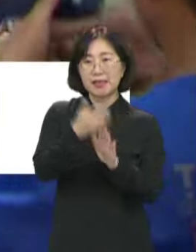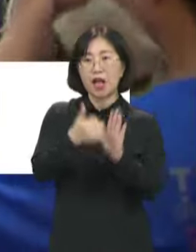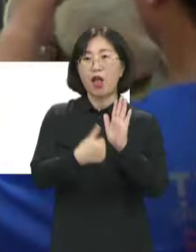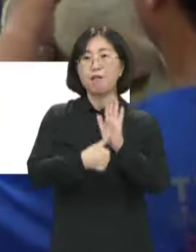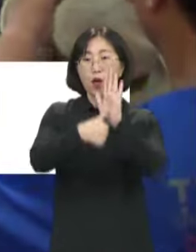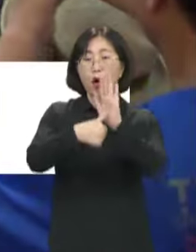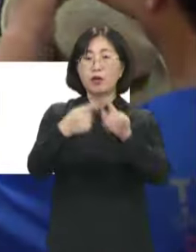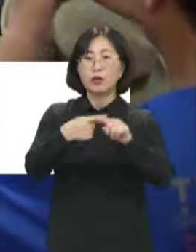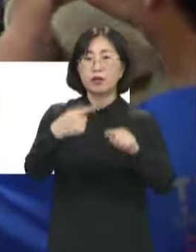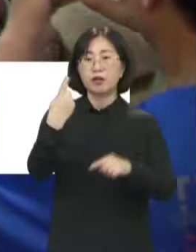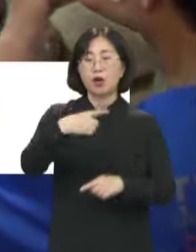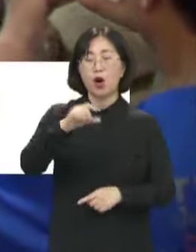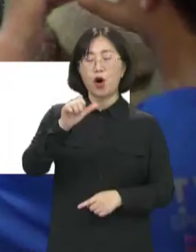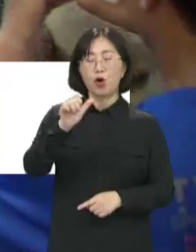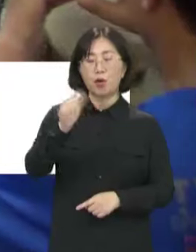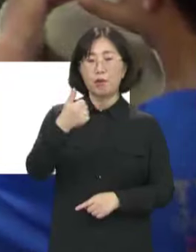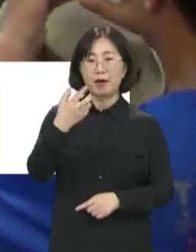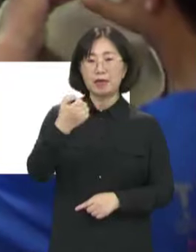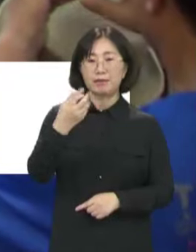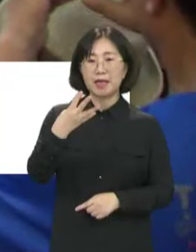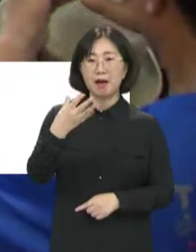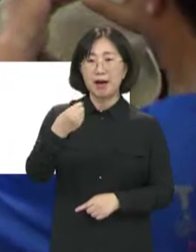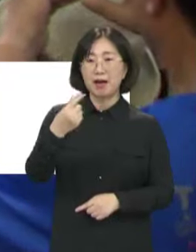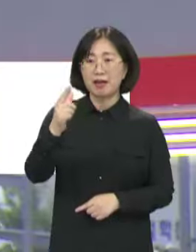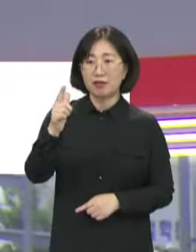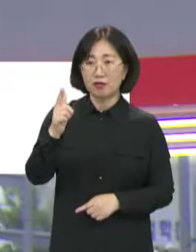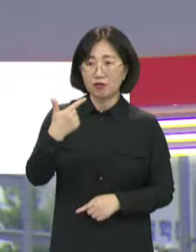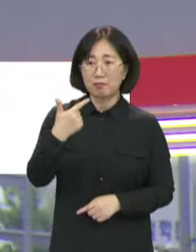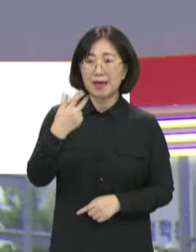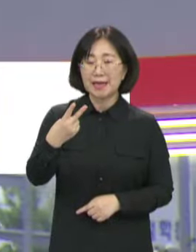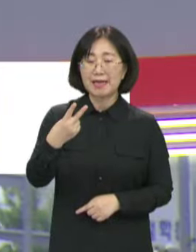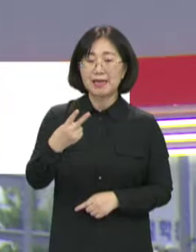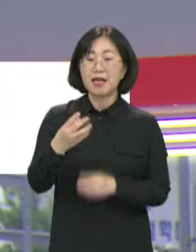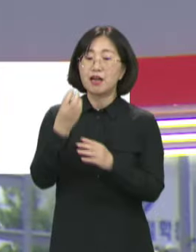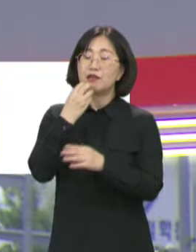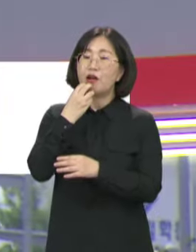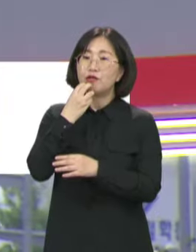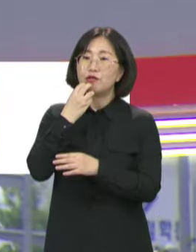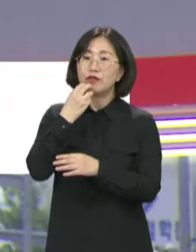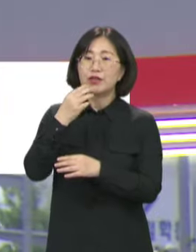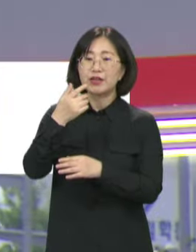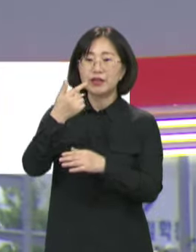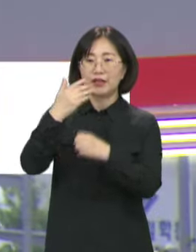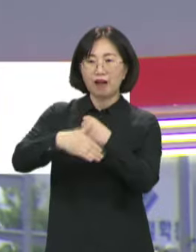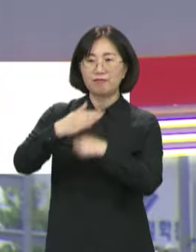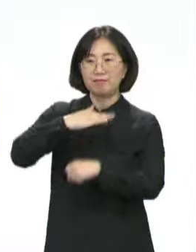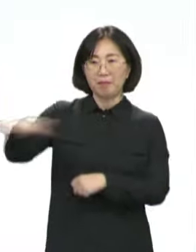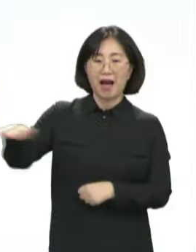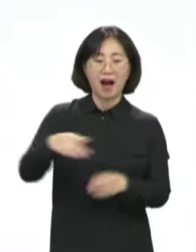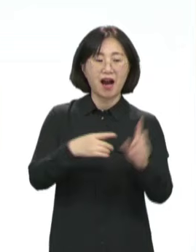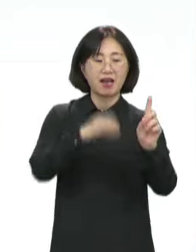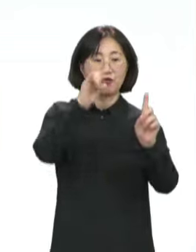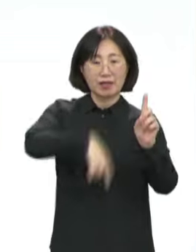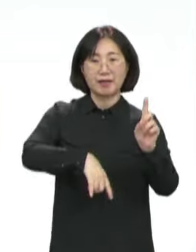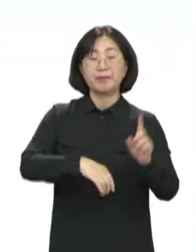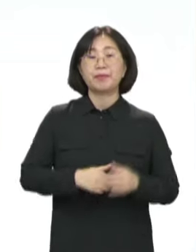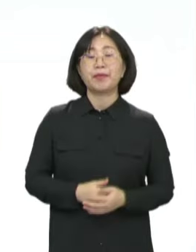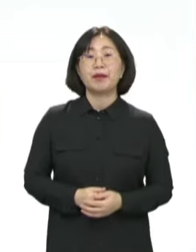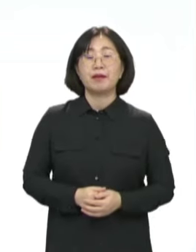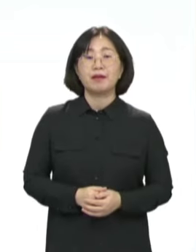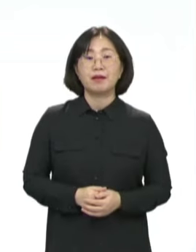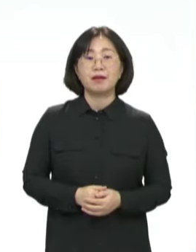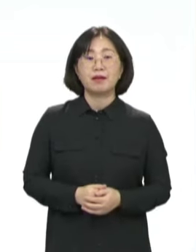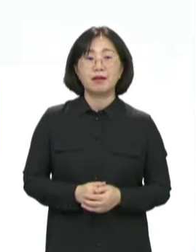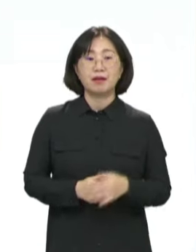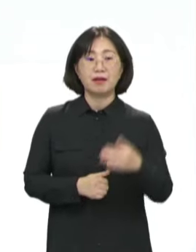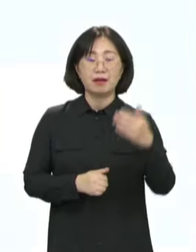지수는 1,054만 9,626을 기록하며 서울과 대구를 제치고 1위를 차지했습니다. 대전시는